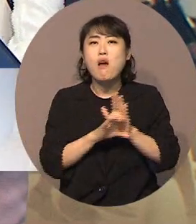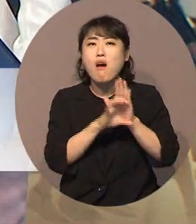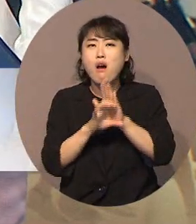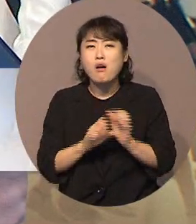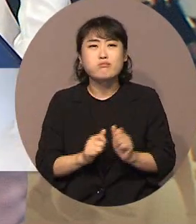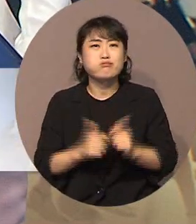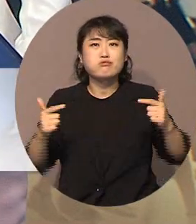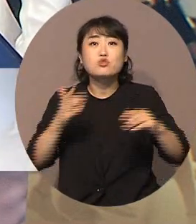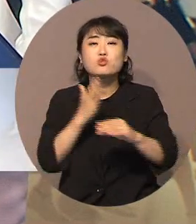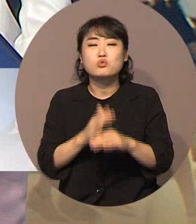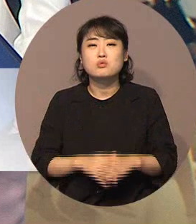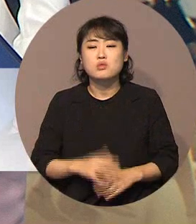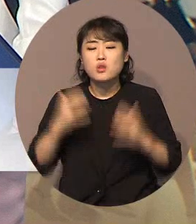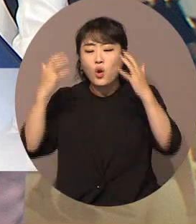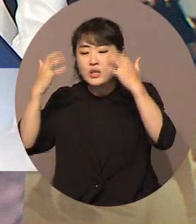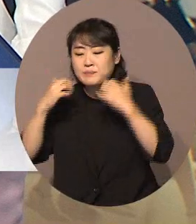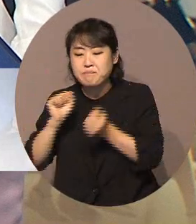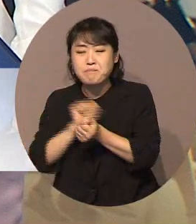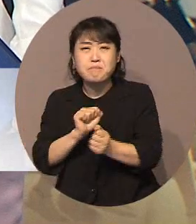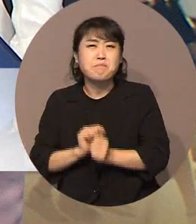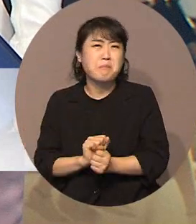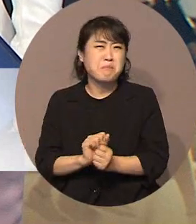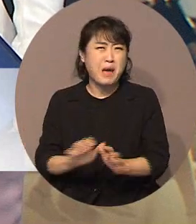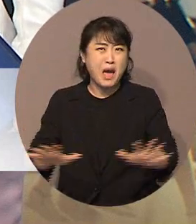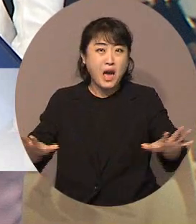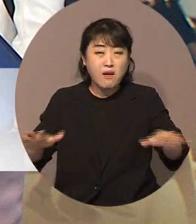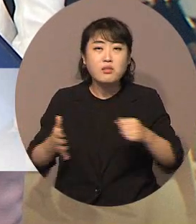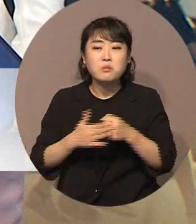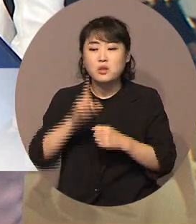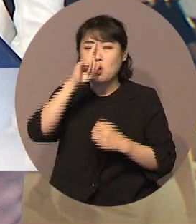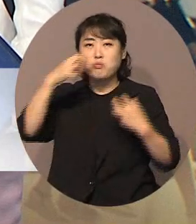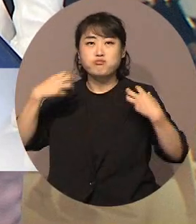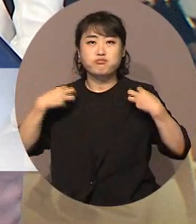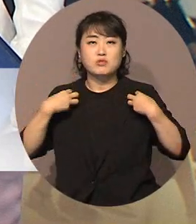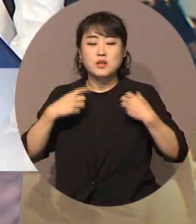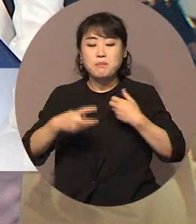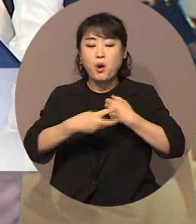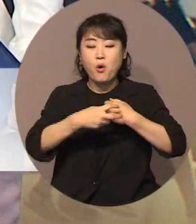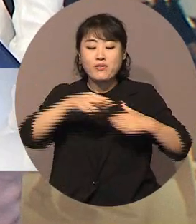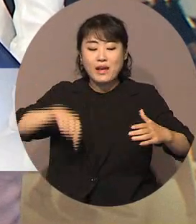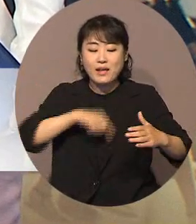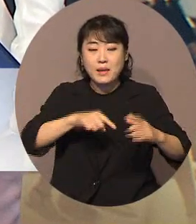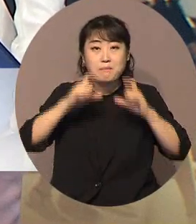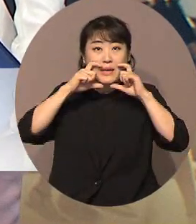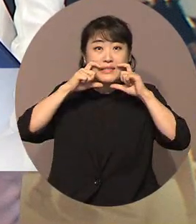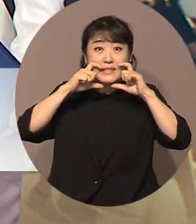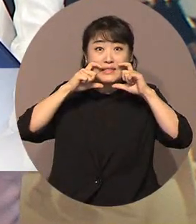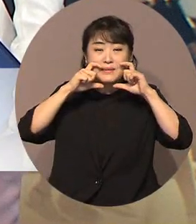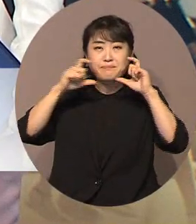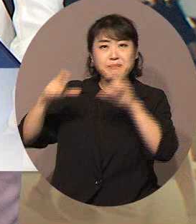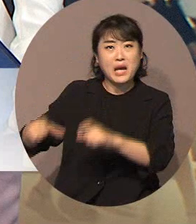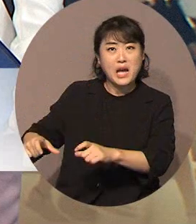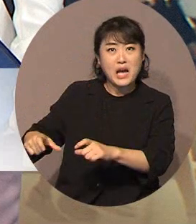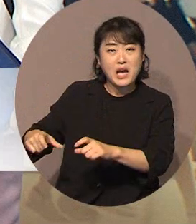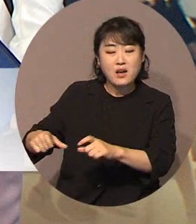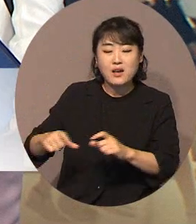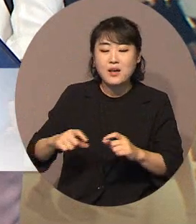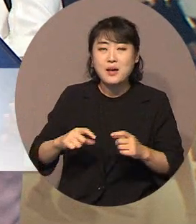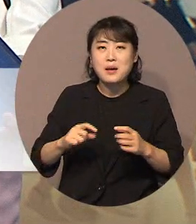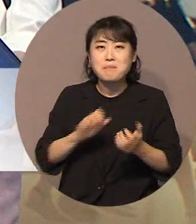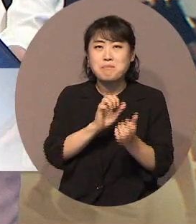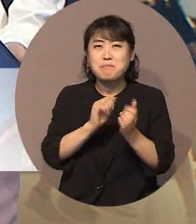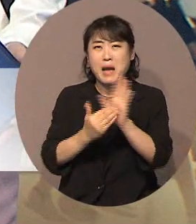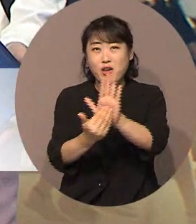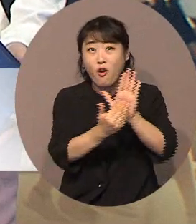있는데요. 여름철 감염병 확산이 심상치 않자 정부는 병원에서 마스크를 벗는 등 방역 완화 계획을